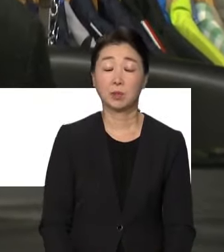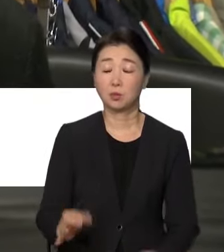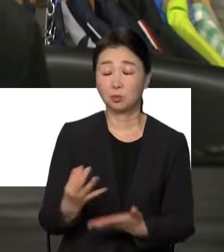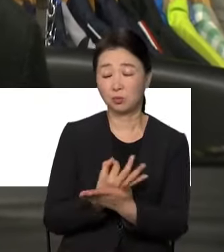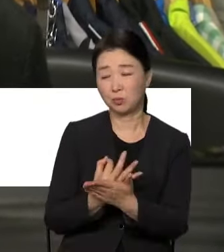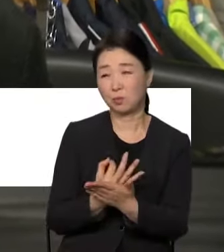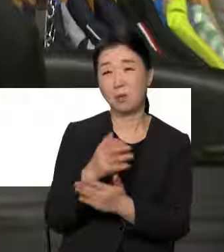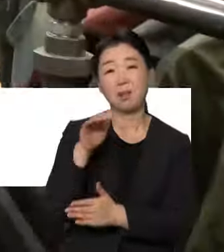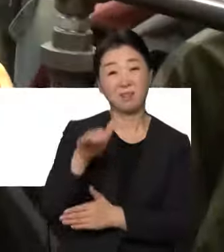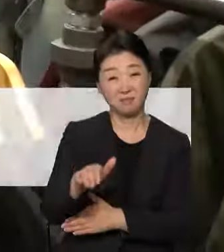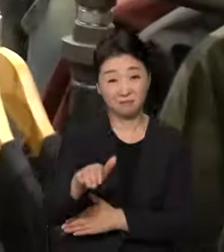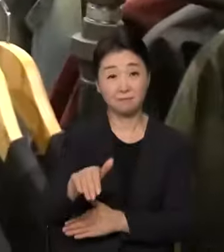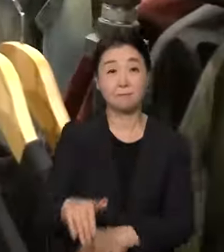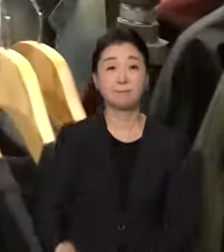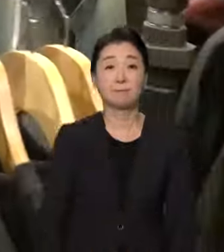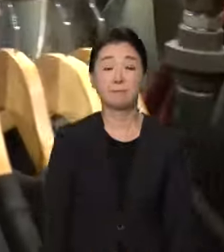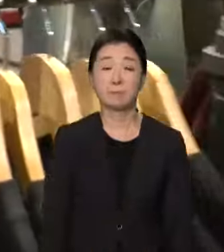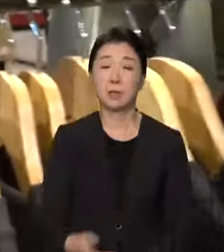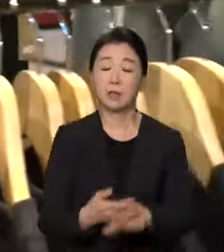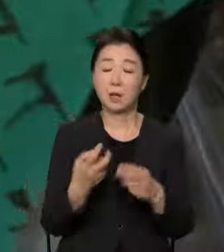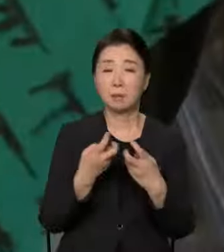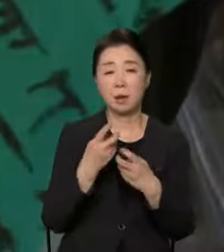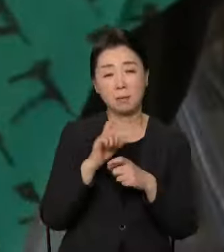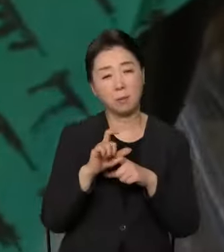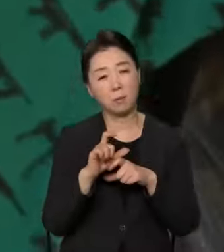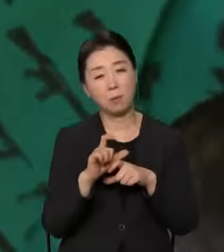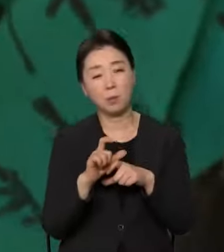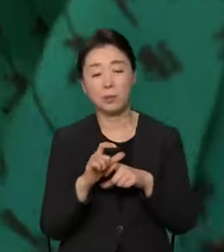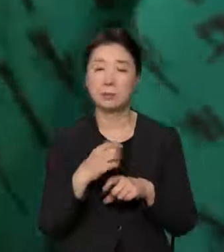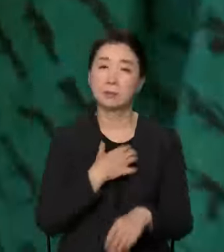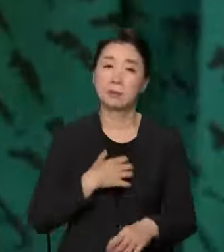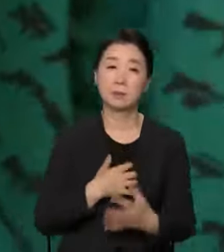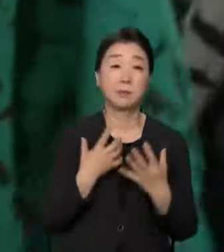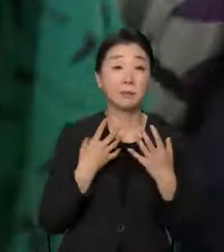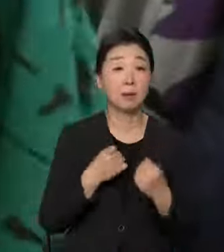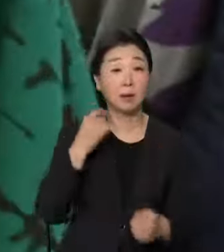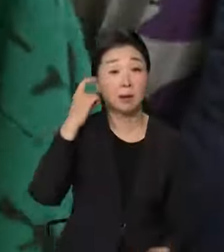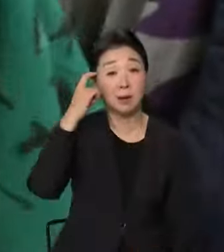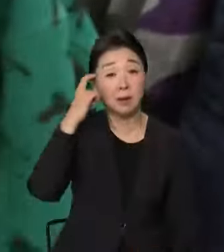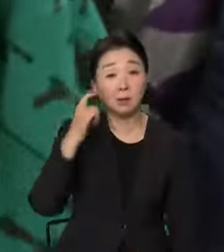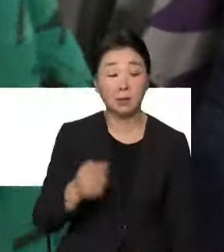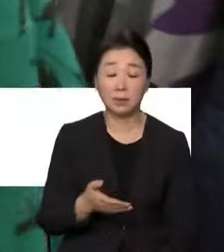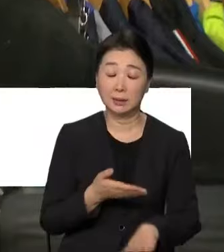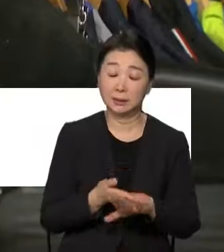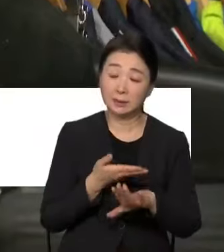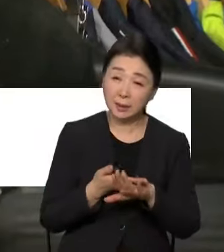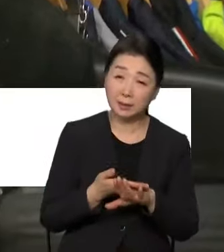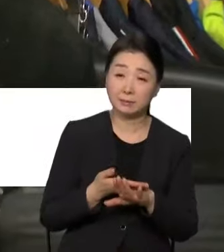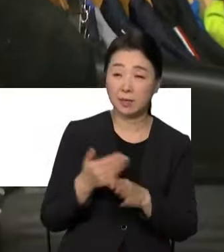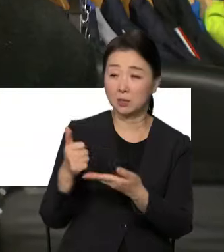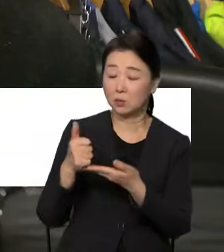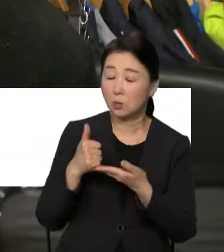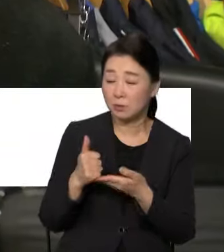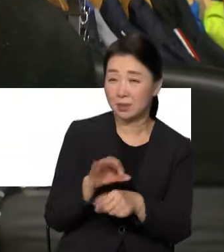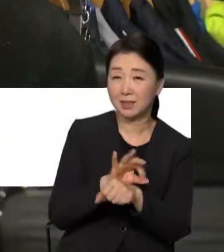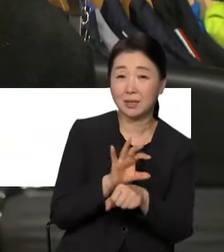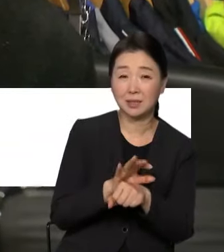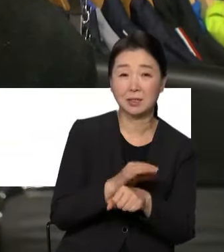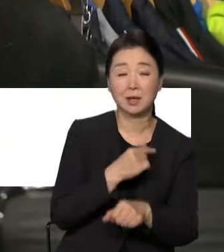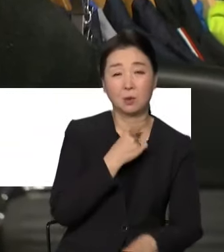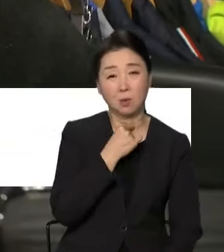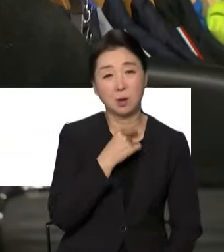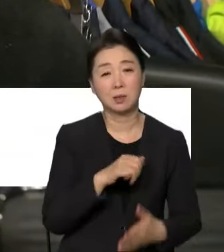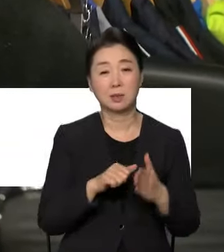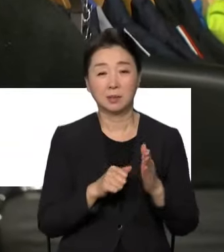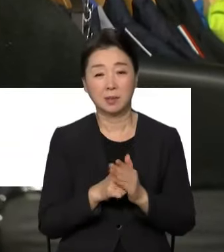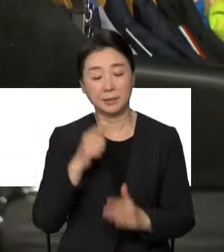많이 떨어지고. 다른 방법을 고민하고 있지만 걱정이 많습니다. 다른 방향으로 손님들이 구매를 하실 수 있게 많이